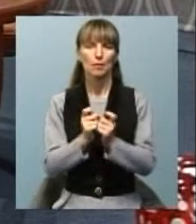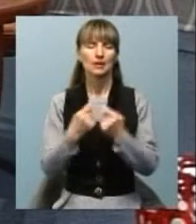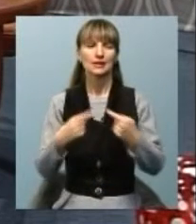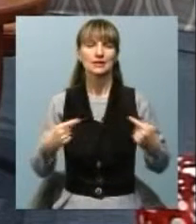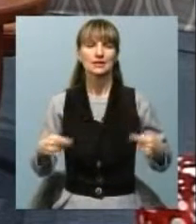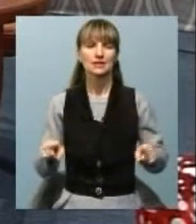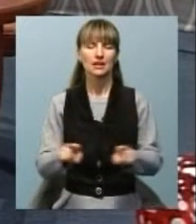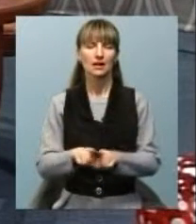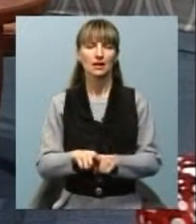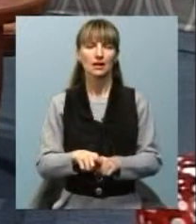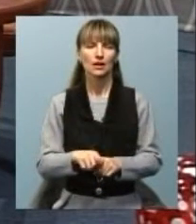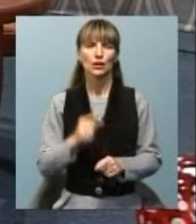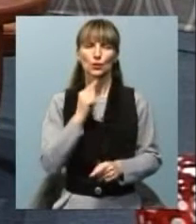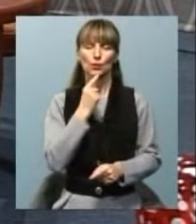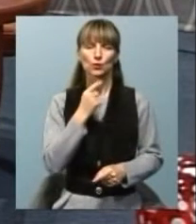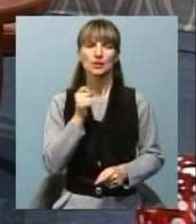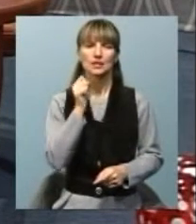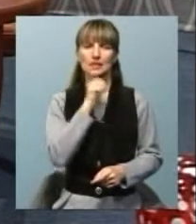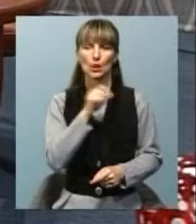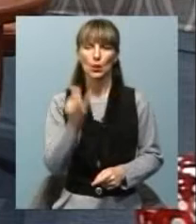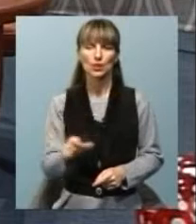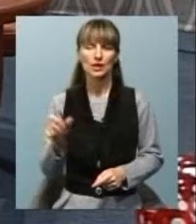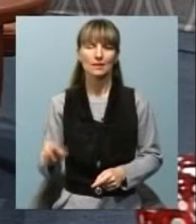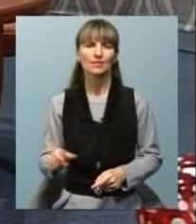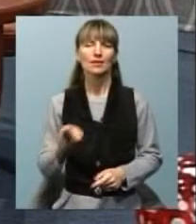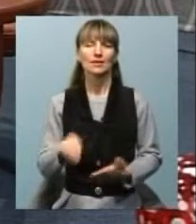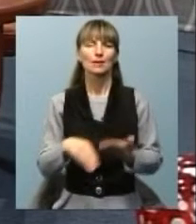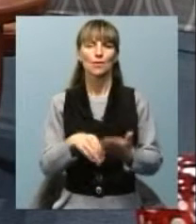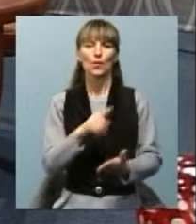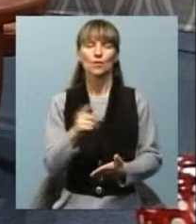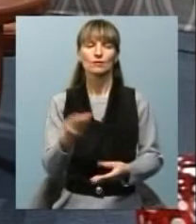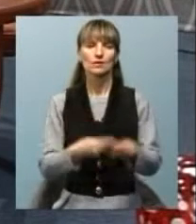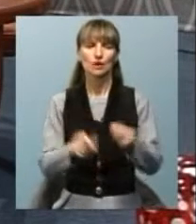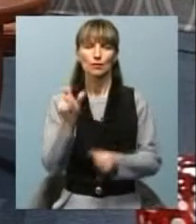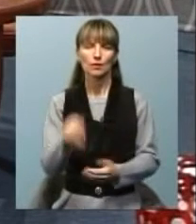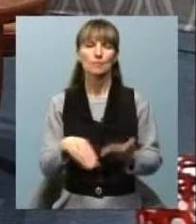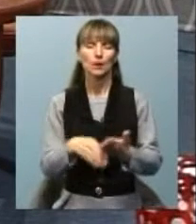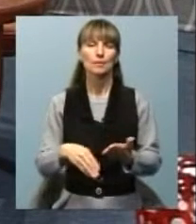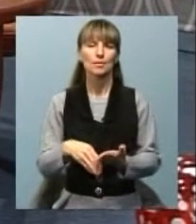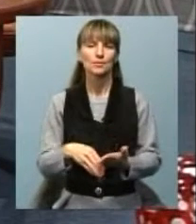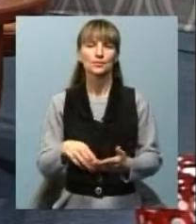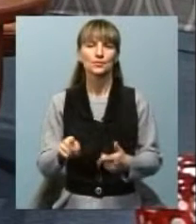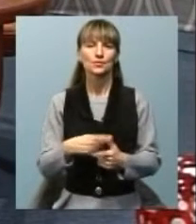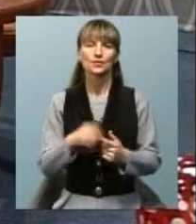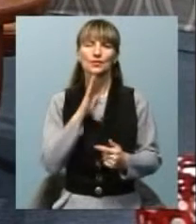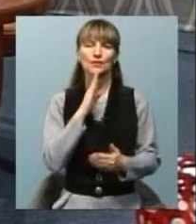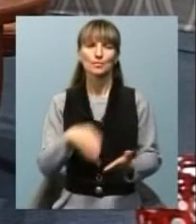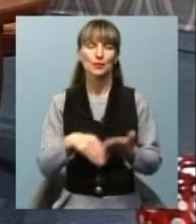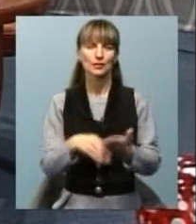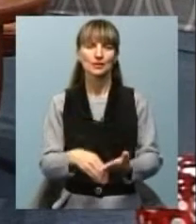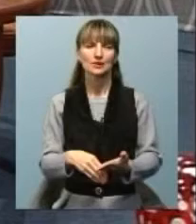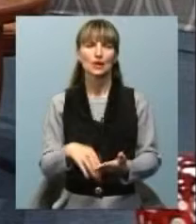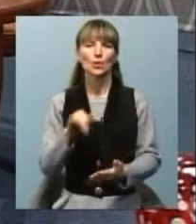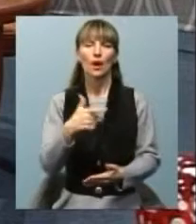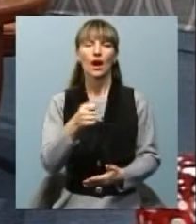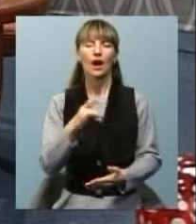різні такі, негаразди, різних злодіїв. І на допомогу кожному чарівникові приходить помічник або і помічниця. От, до речі,